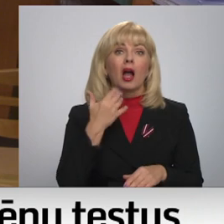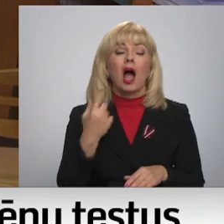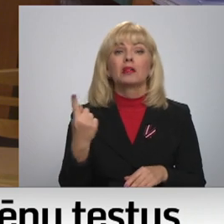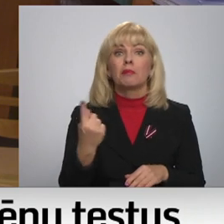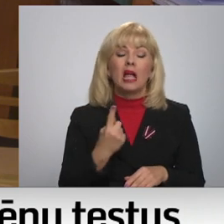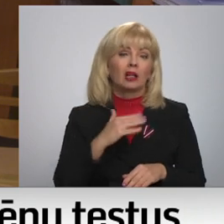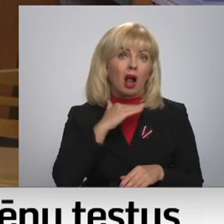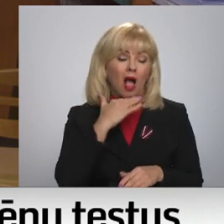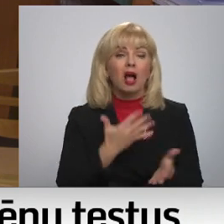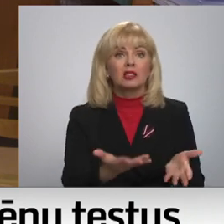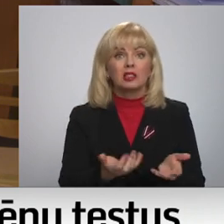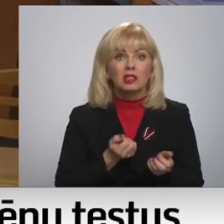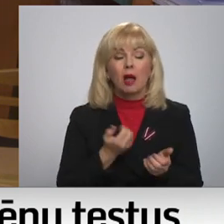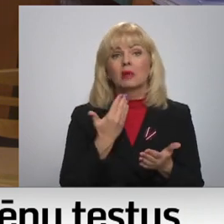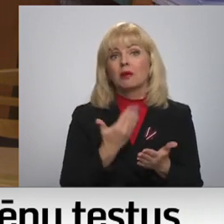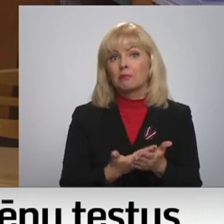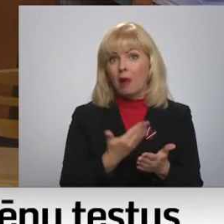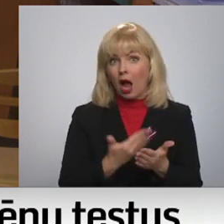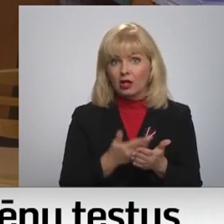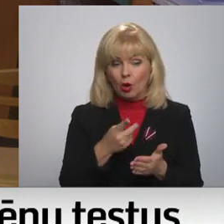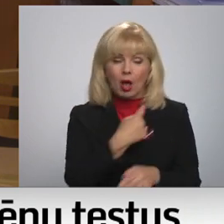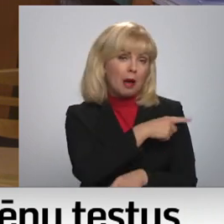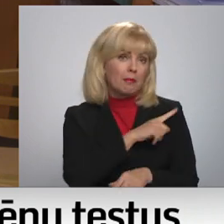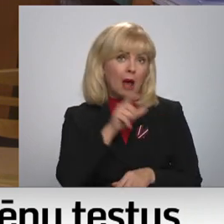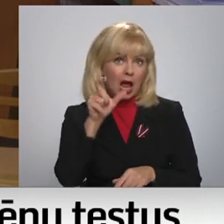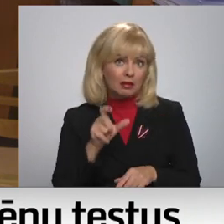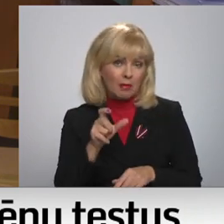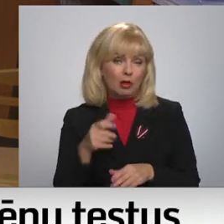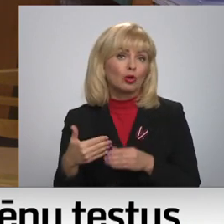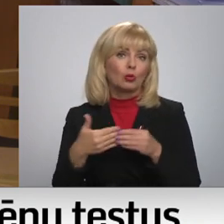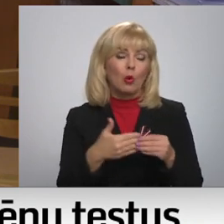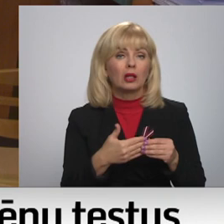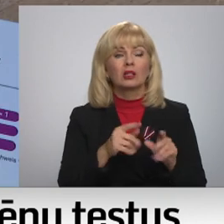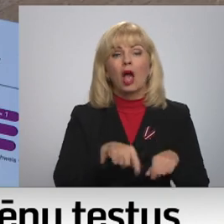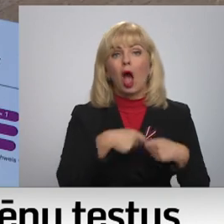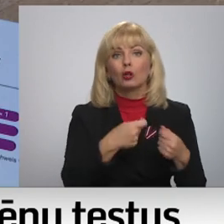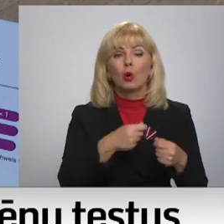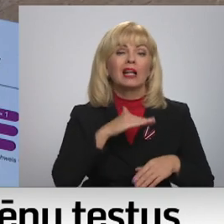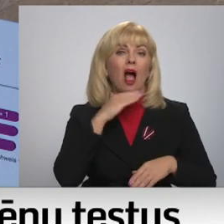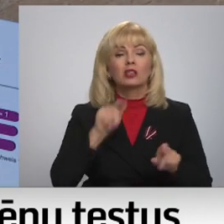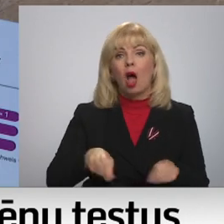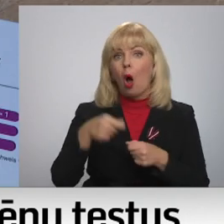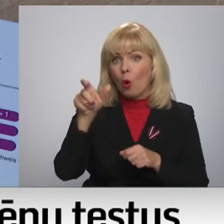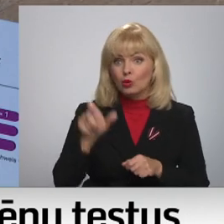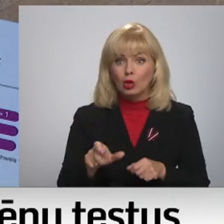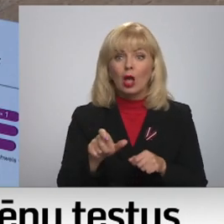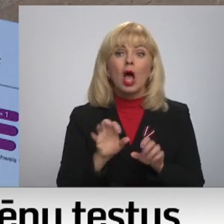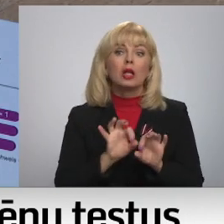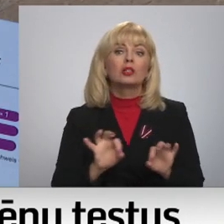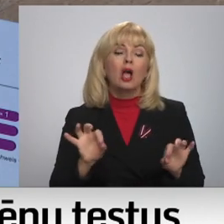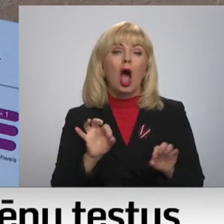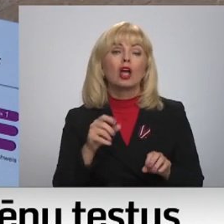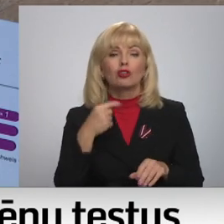klases kārta saņemt savus paraudziņus, medmās tos nogādā klases audzinātājiem. Šos testus skolās